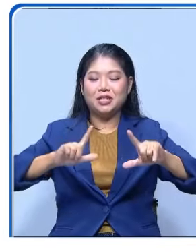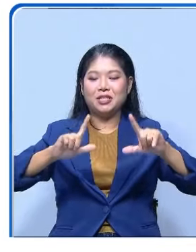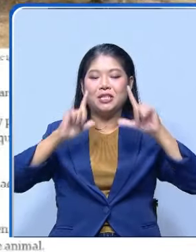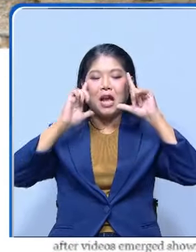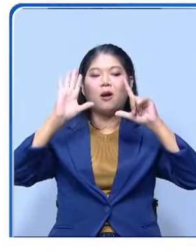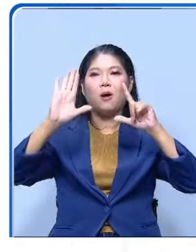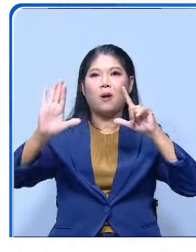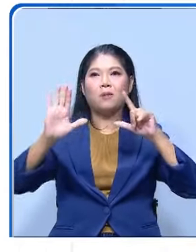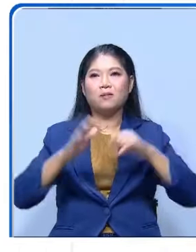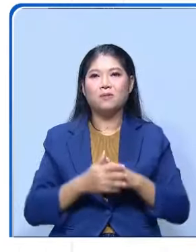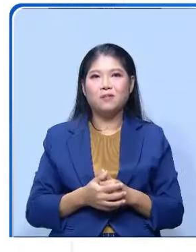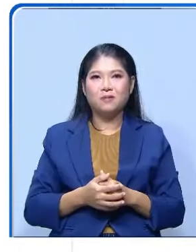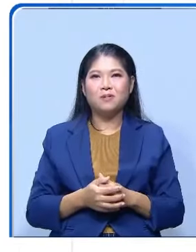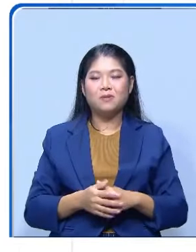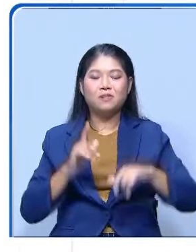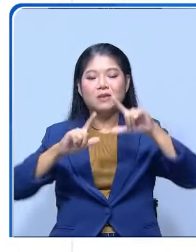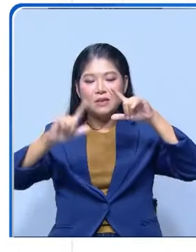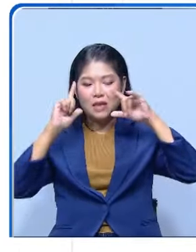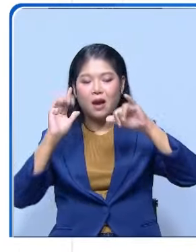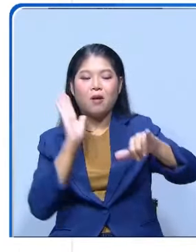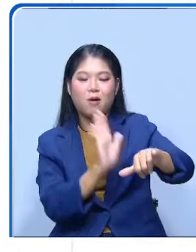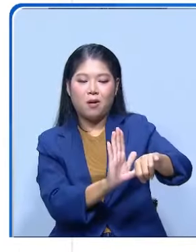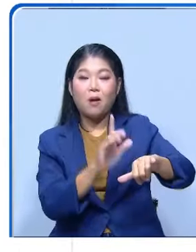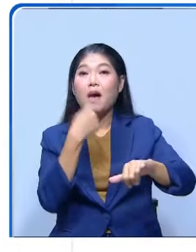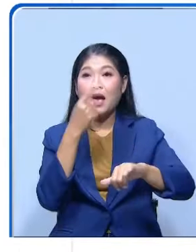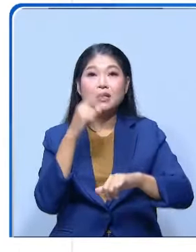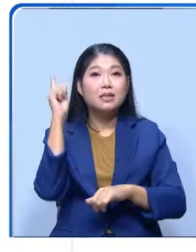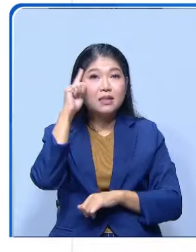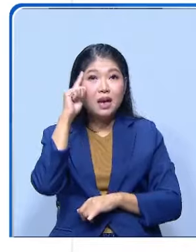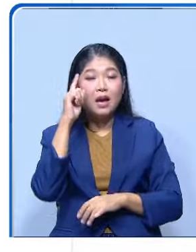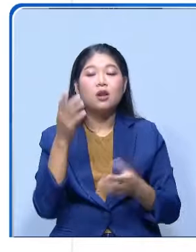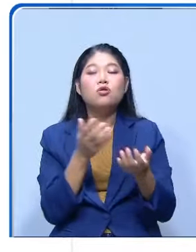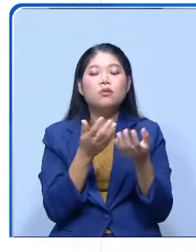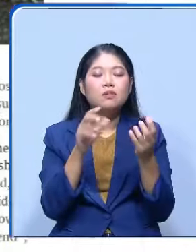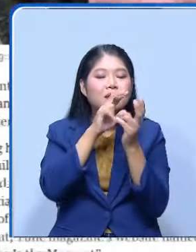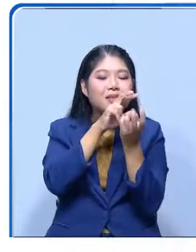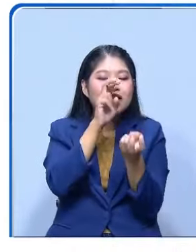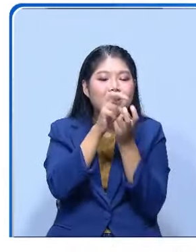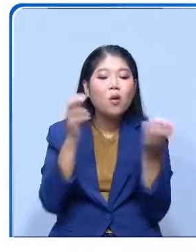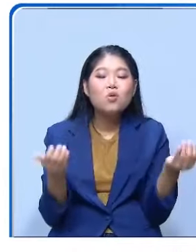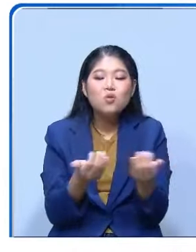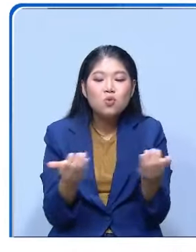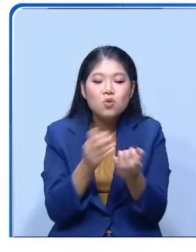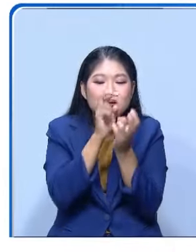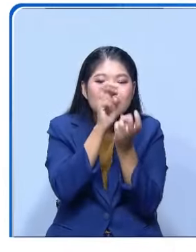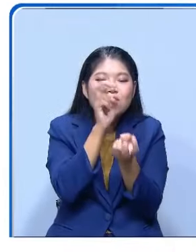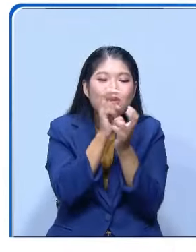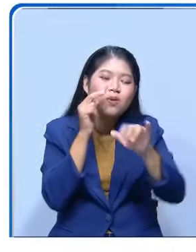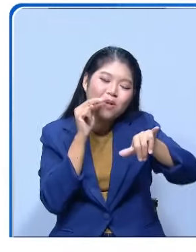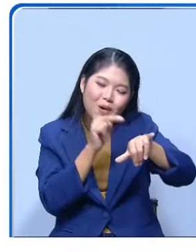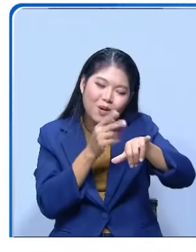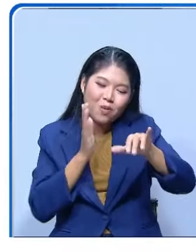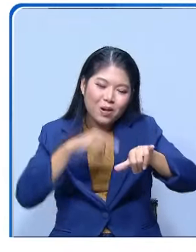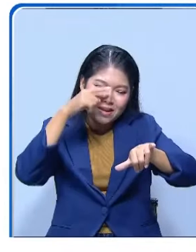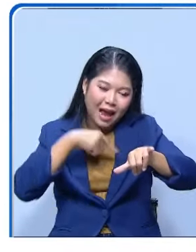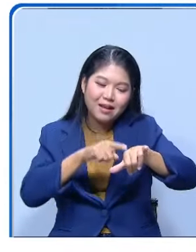ากฏการณ ์อุ้ยเอาก็จริงนะคุณผู้ชมใครจะไปเชื่อนะคะว่าลูกฮิปโปโปเตมัสจะมาขโมยหัวใจคนไทยและคน